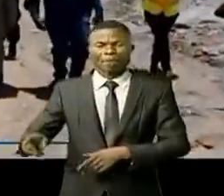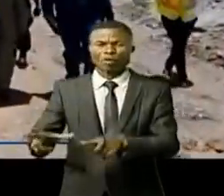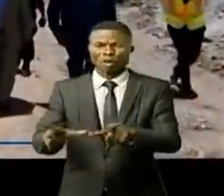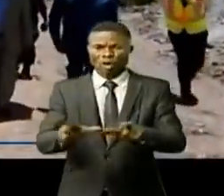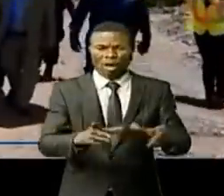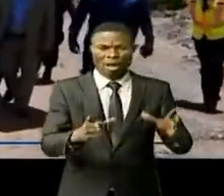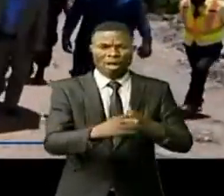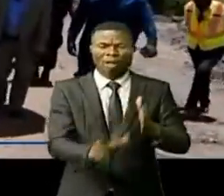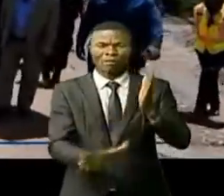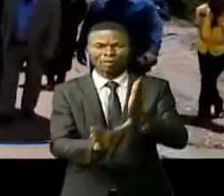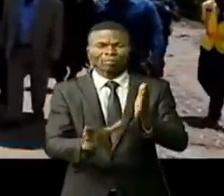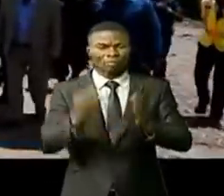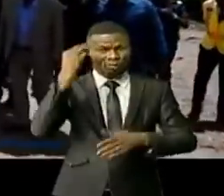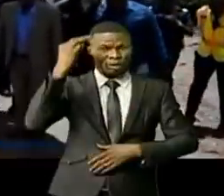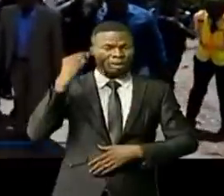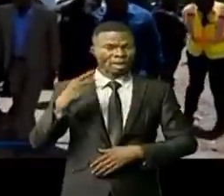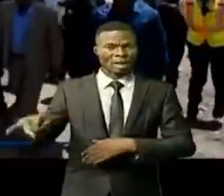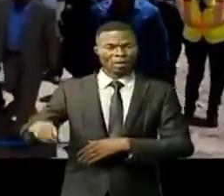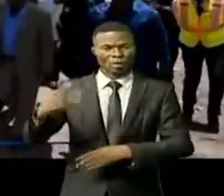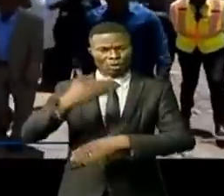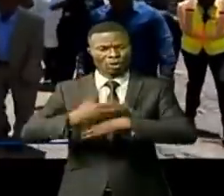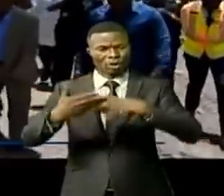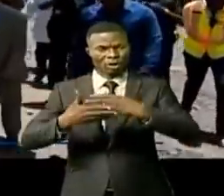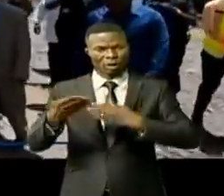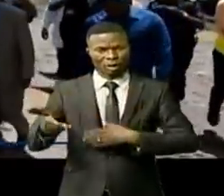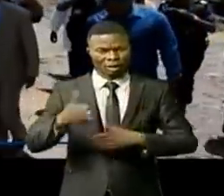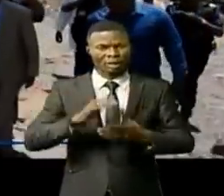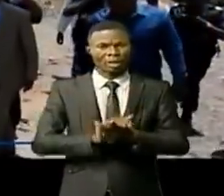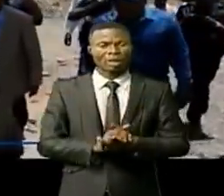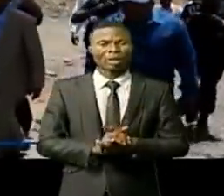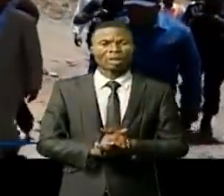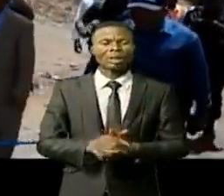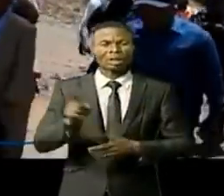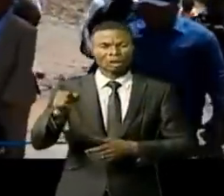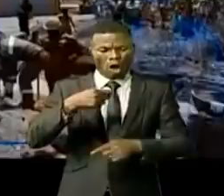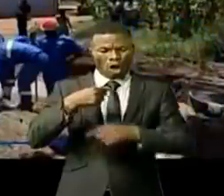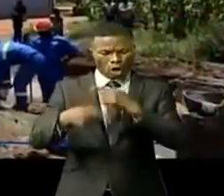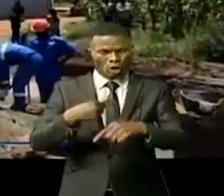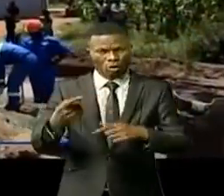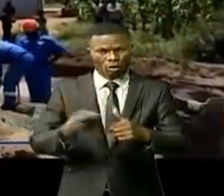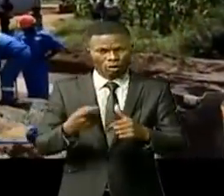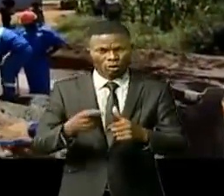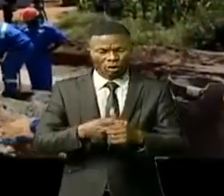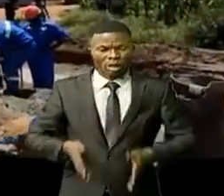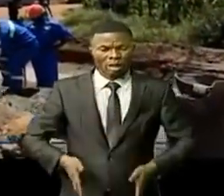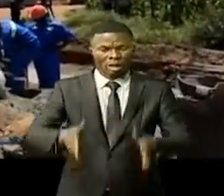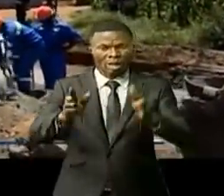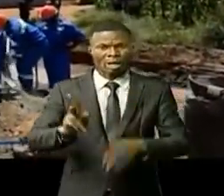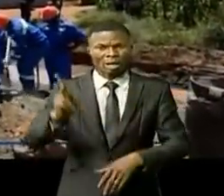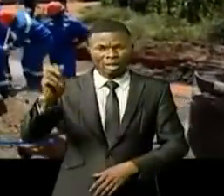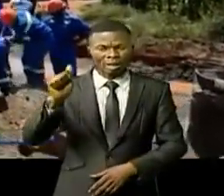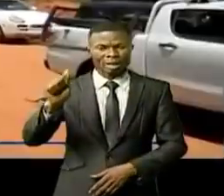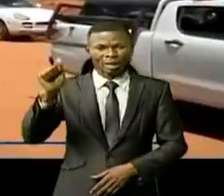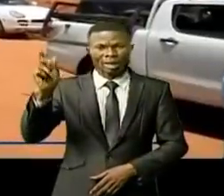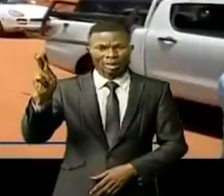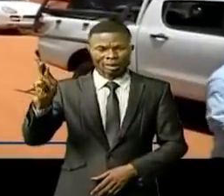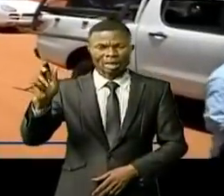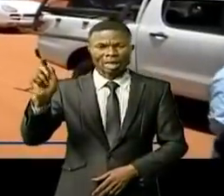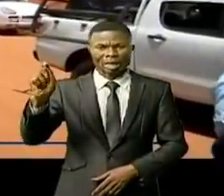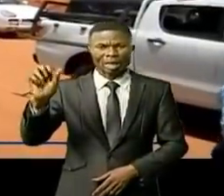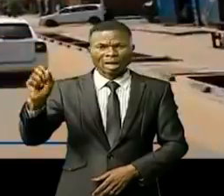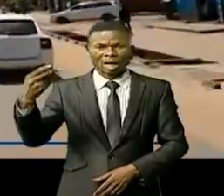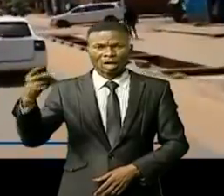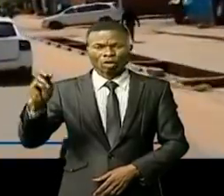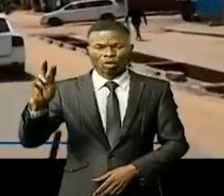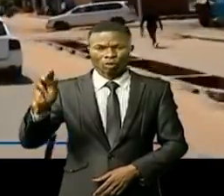du ministre provincial des infrastructures. Louis Kamouni a commencé par les avenues Katakokombe, Sokele,